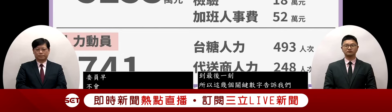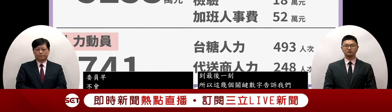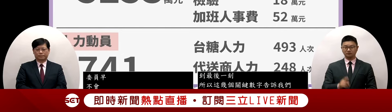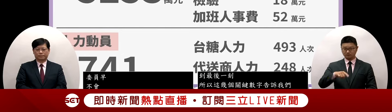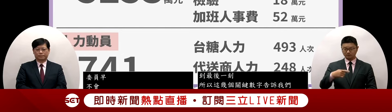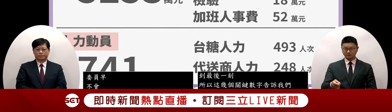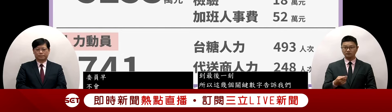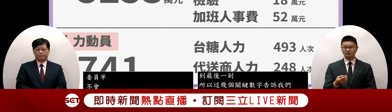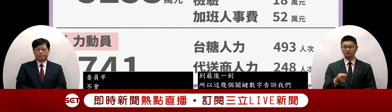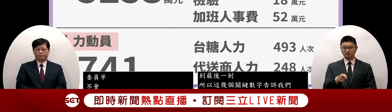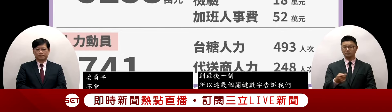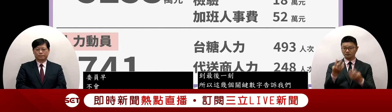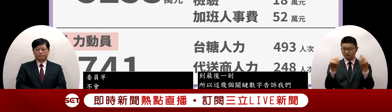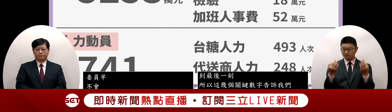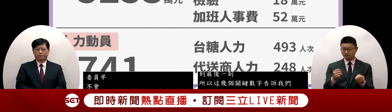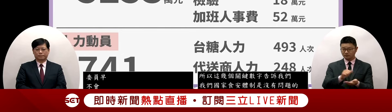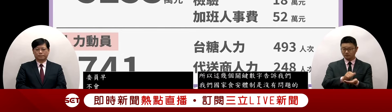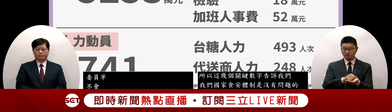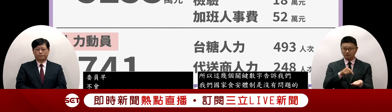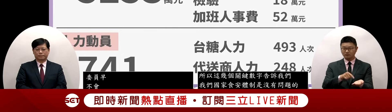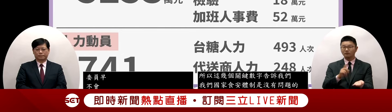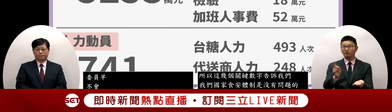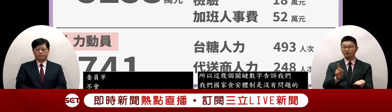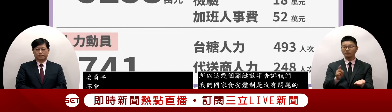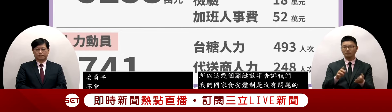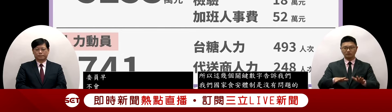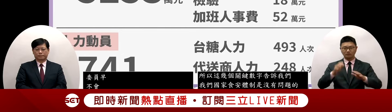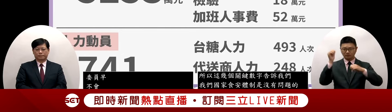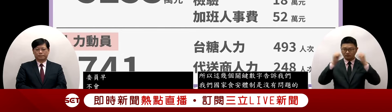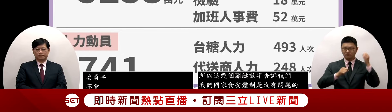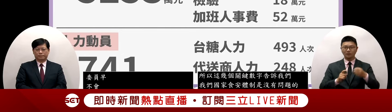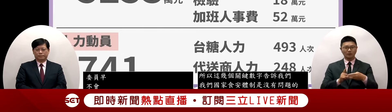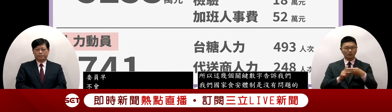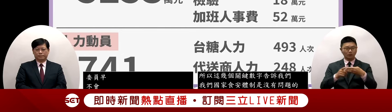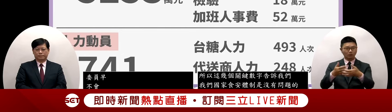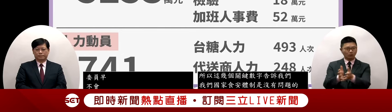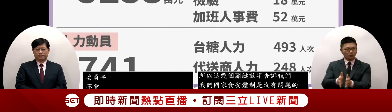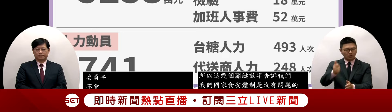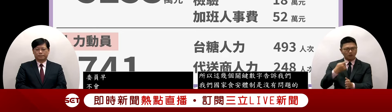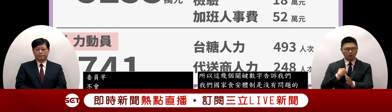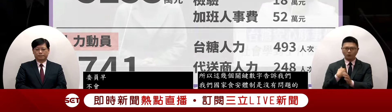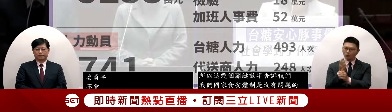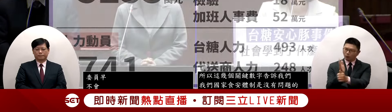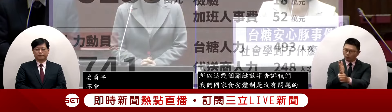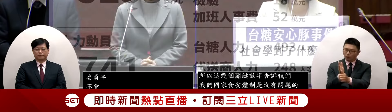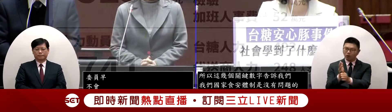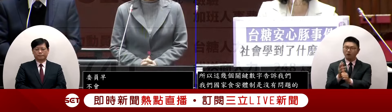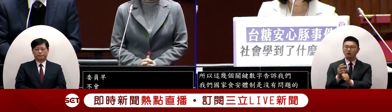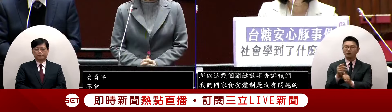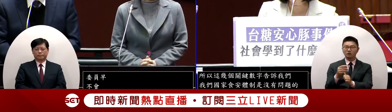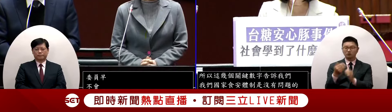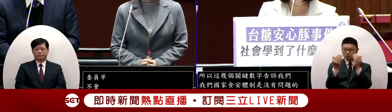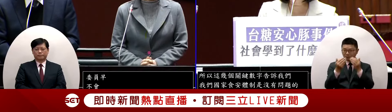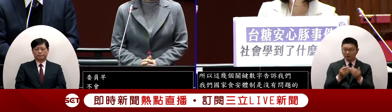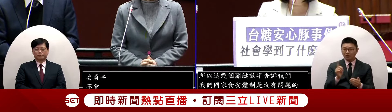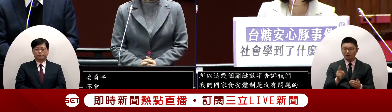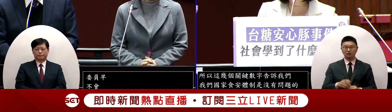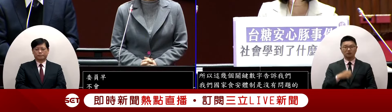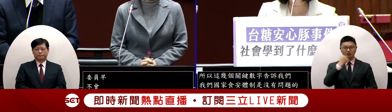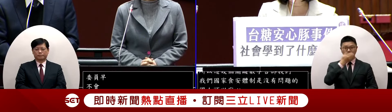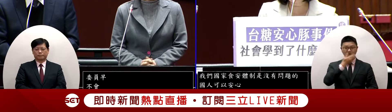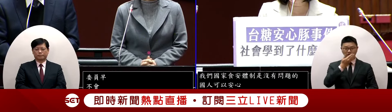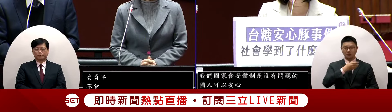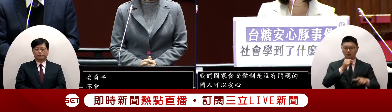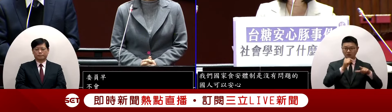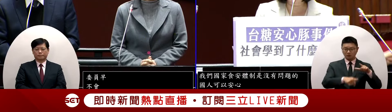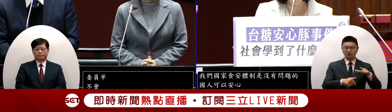是今天的专报我看到的新数字，早上也在跟王美花部长在做进一步的确认，就是台糖是这个事